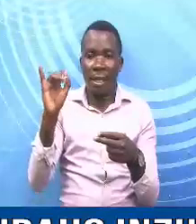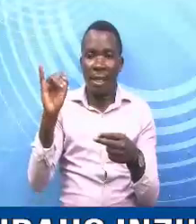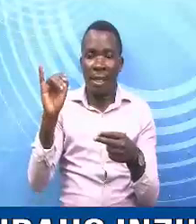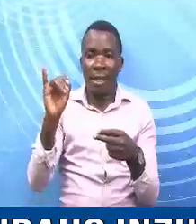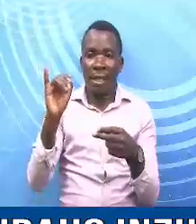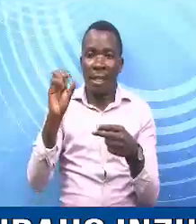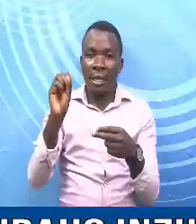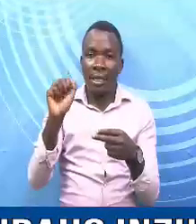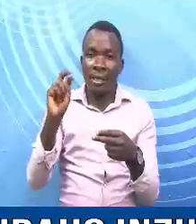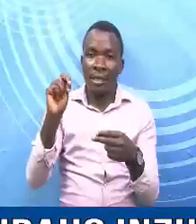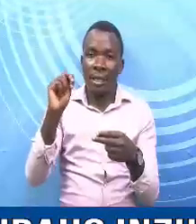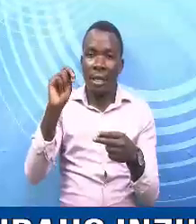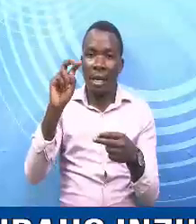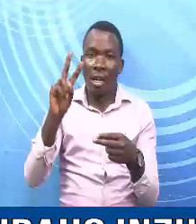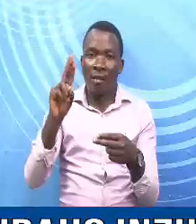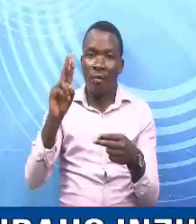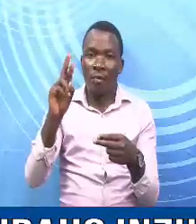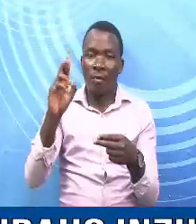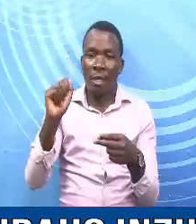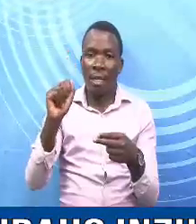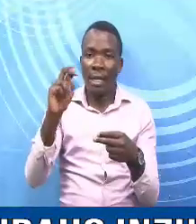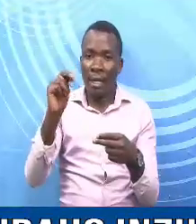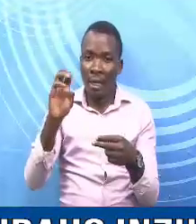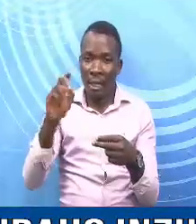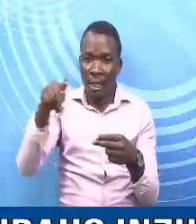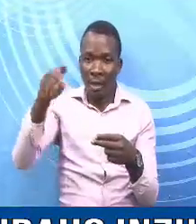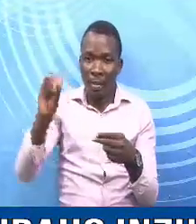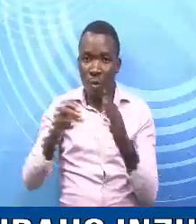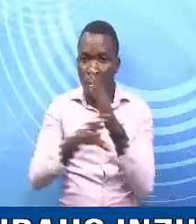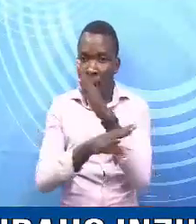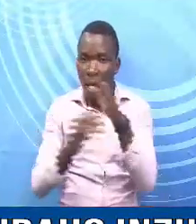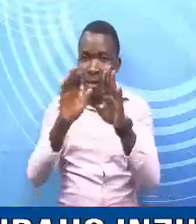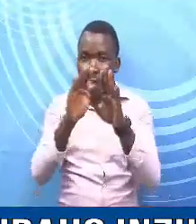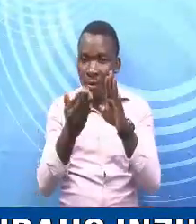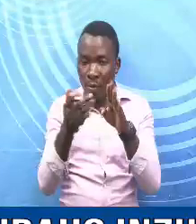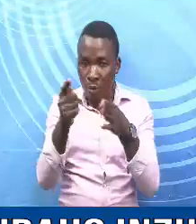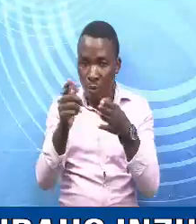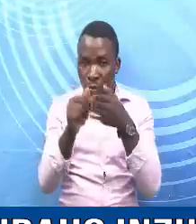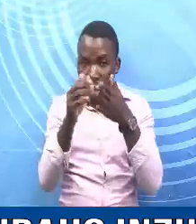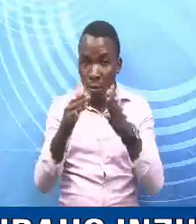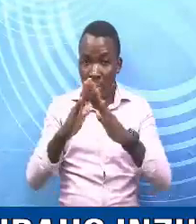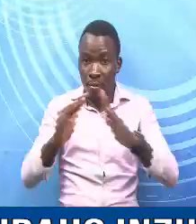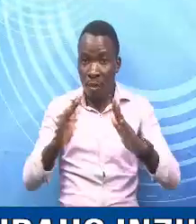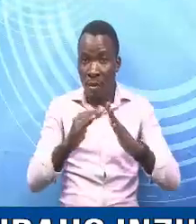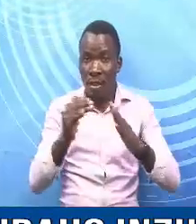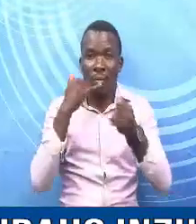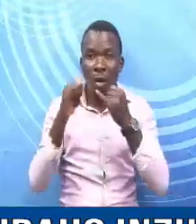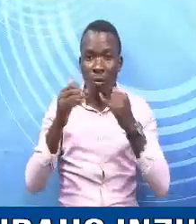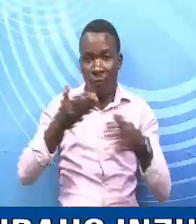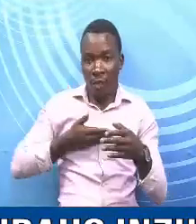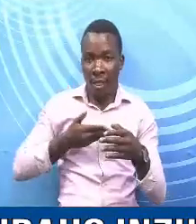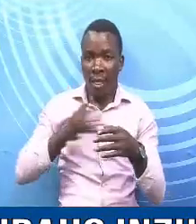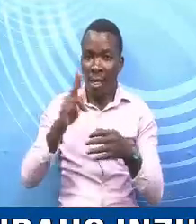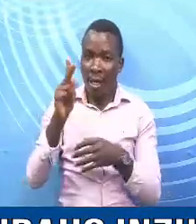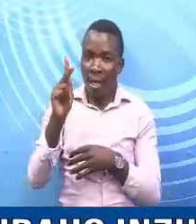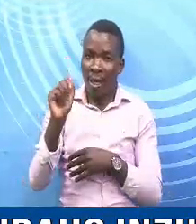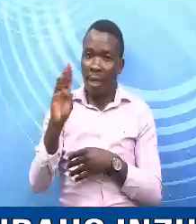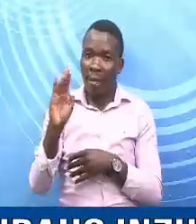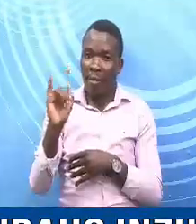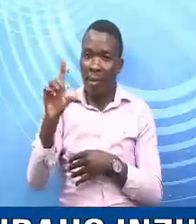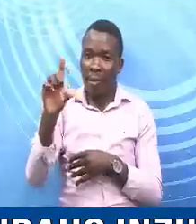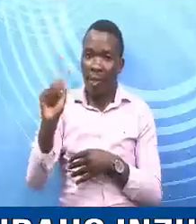bamutwaye urugi. Mbarushimana uyu ni umuyobozi w'umudugudu nawe ngo bamutwaye urugi niyo makuru nahawe. Uwo bita Kabira nawe